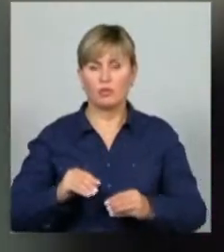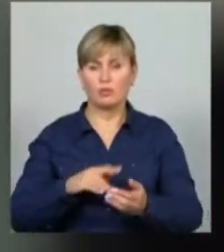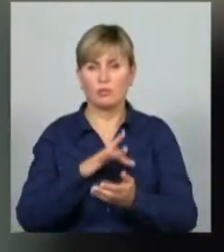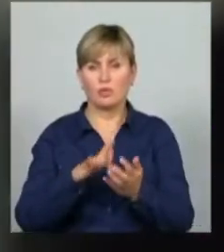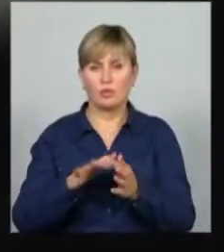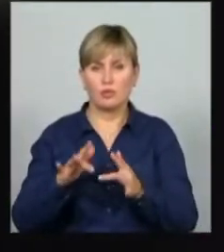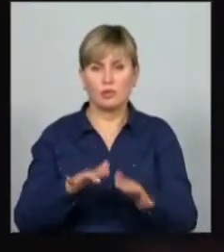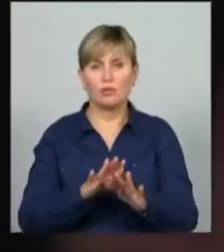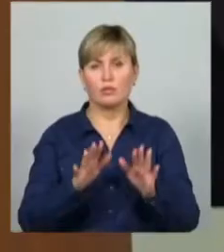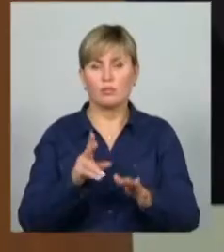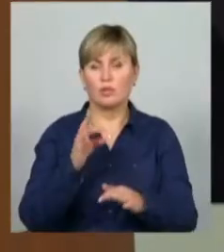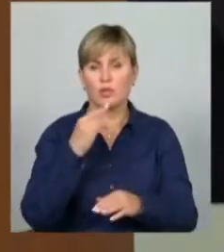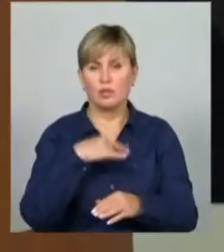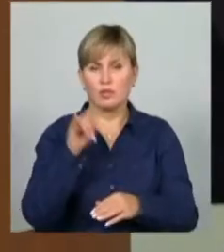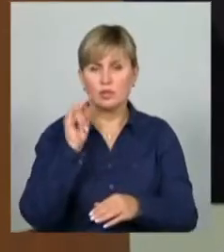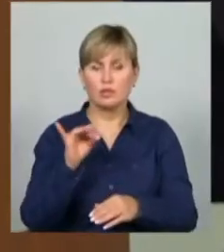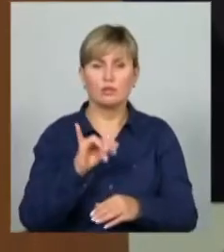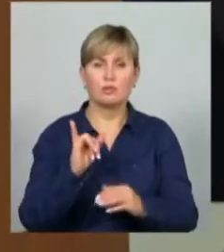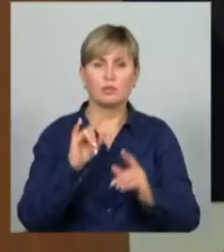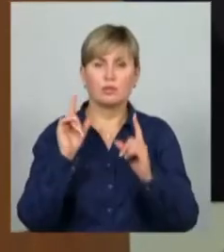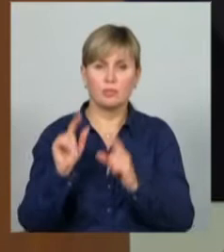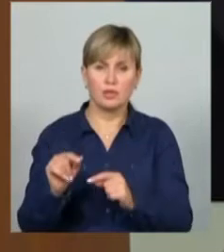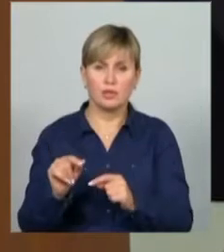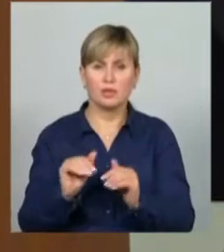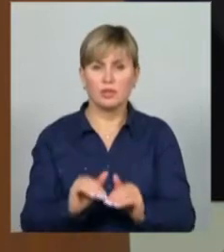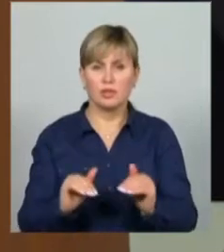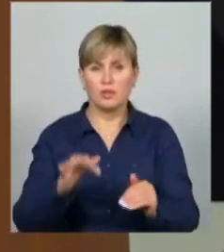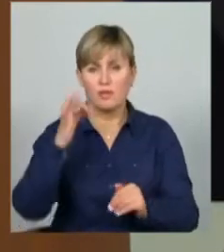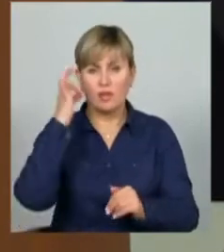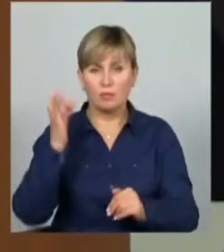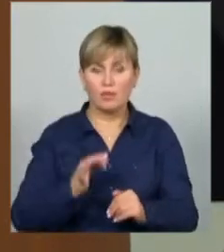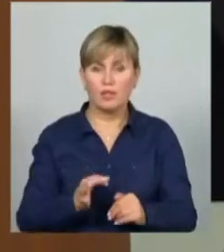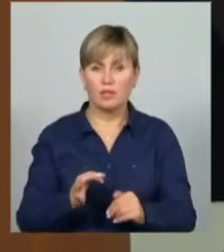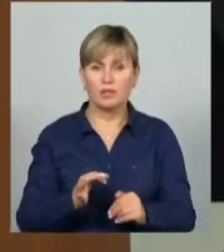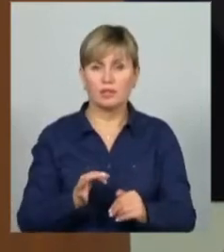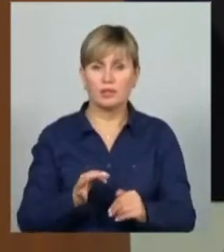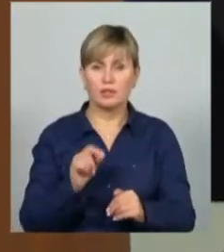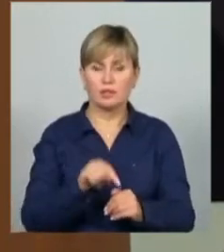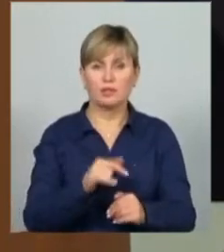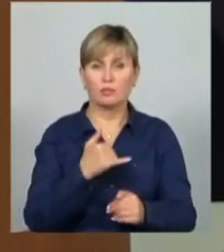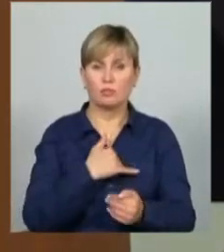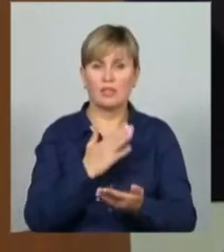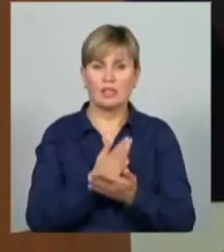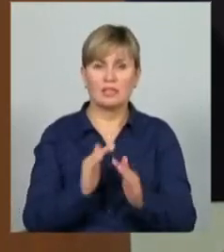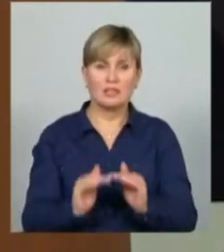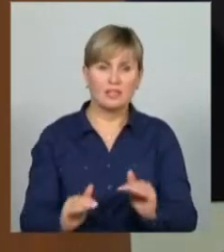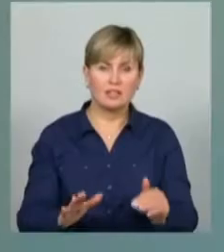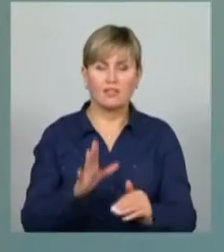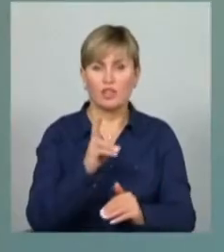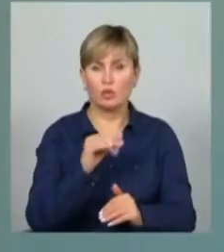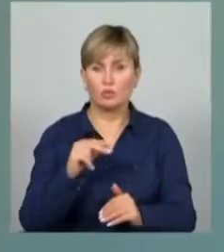не только по Казахстану, но и куда-то съездить к детям в Германию, допустим. У меня там дети, внуки и дочь